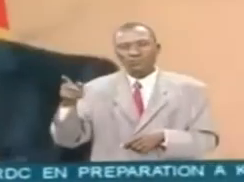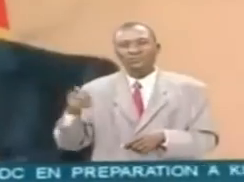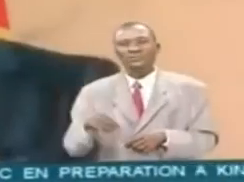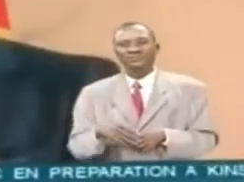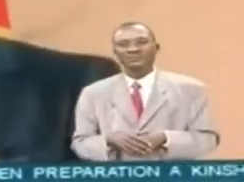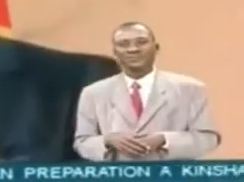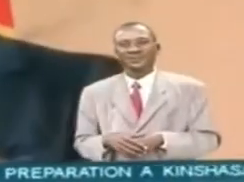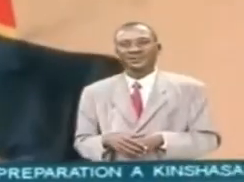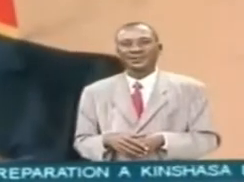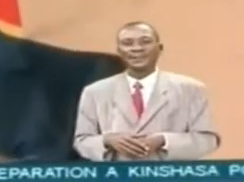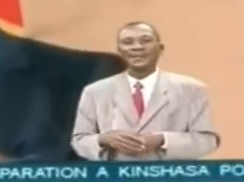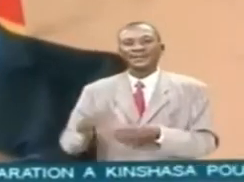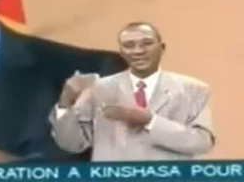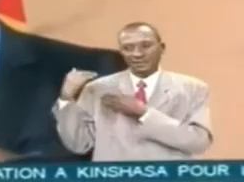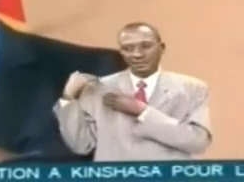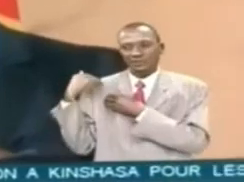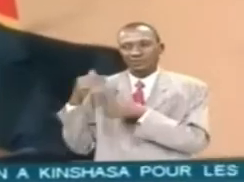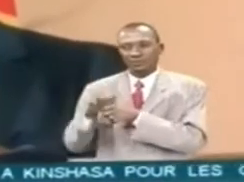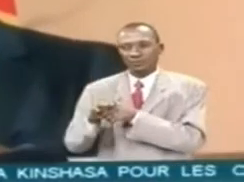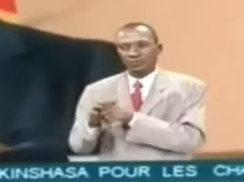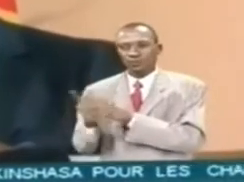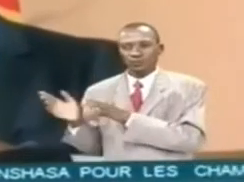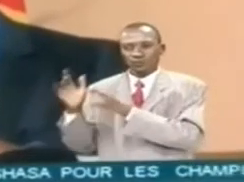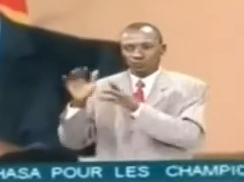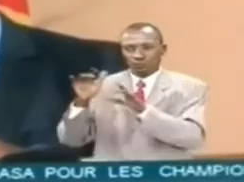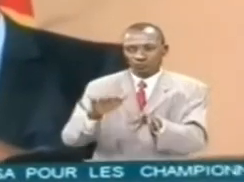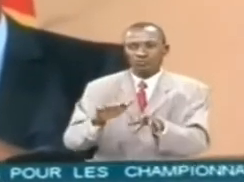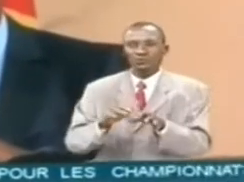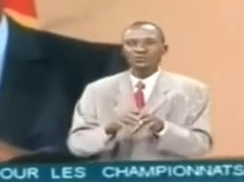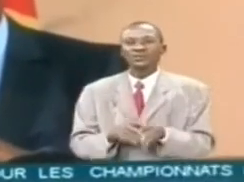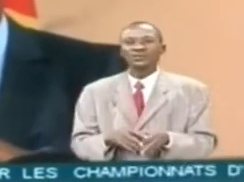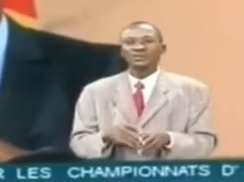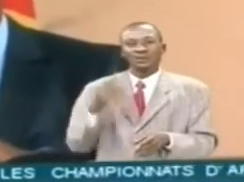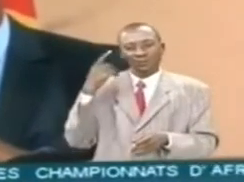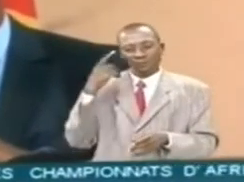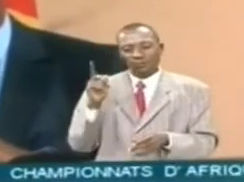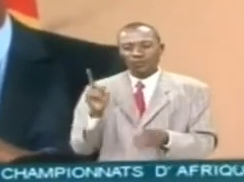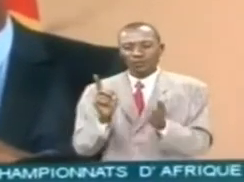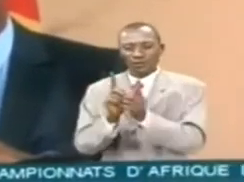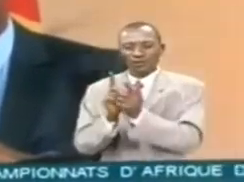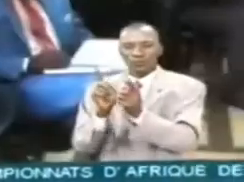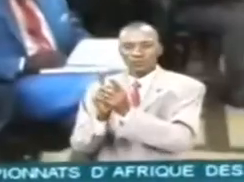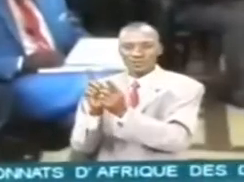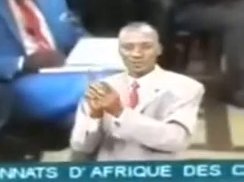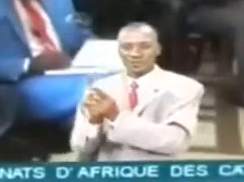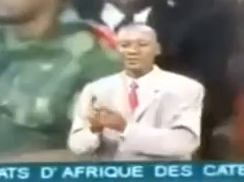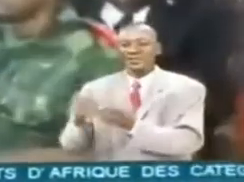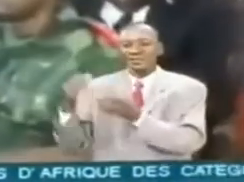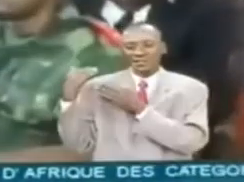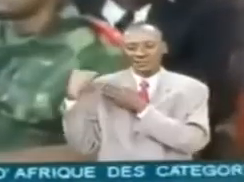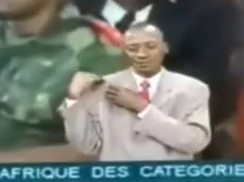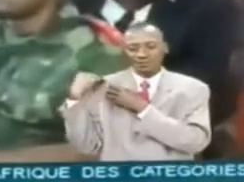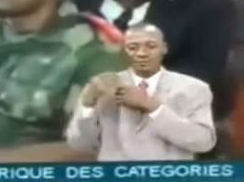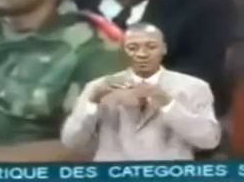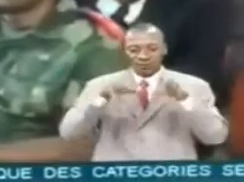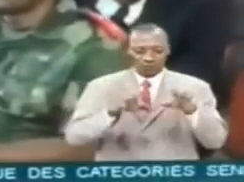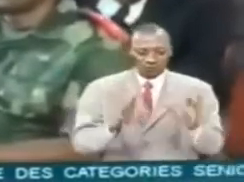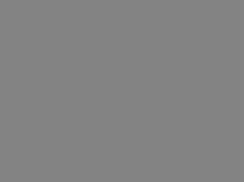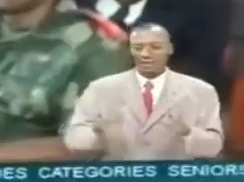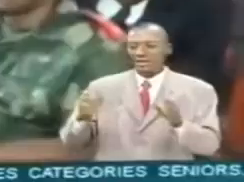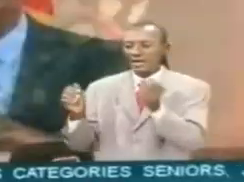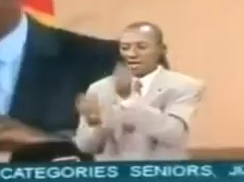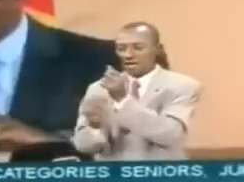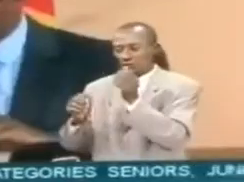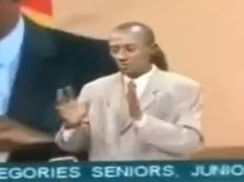le gouverneur intérieur de Kassai Central met en exergue la volonté de deux chefs d'État congolais de raffermir les liens entre leurs pays